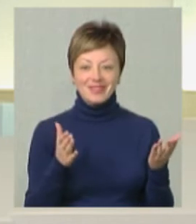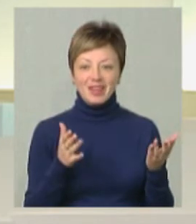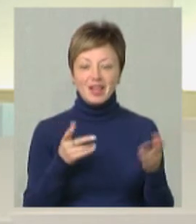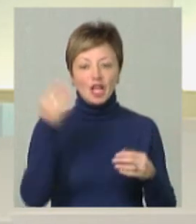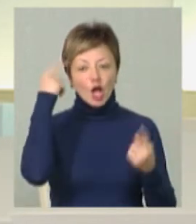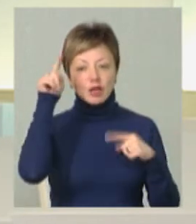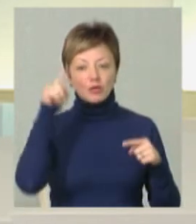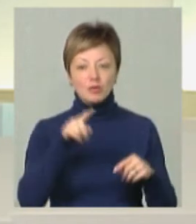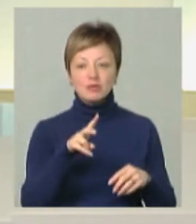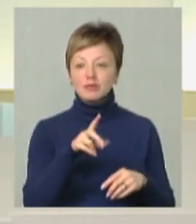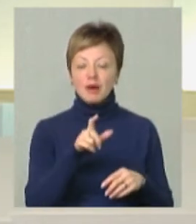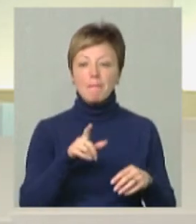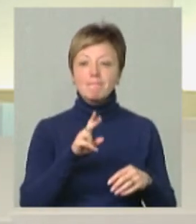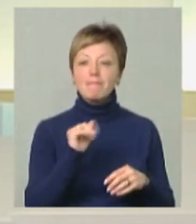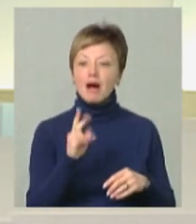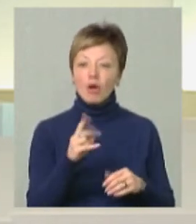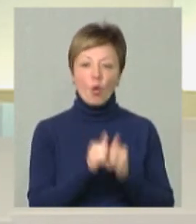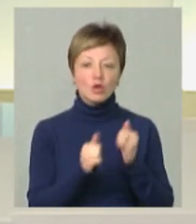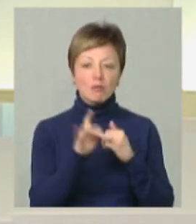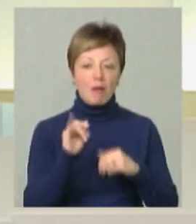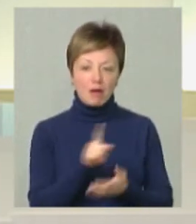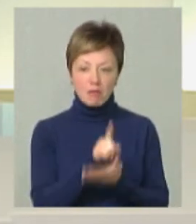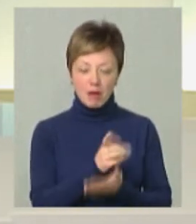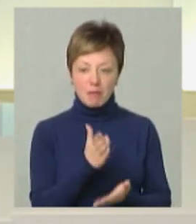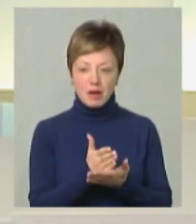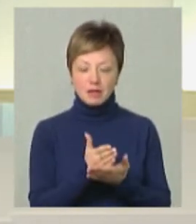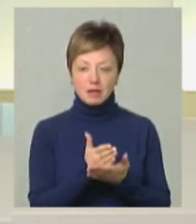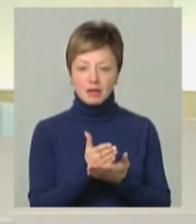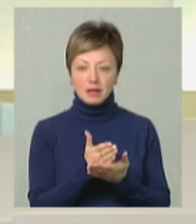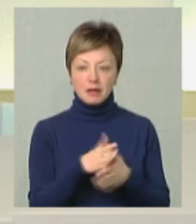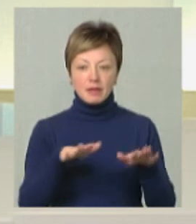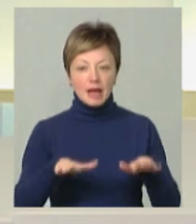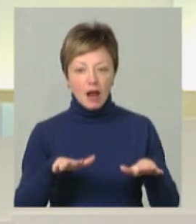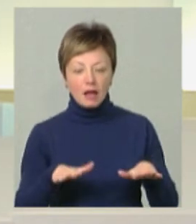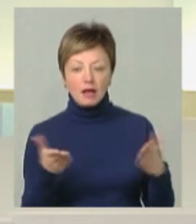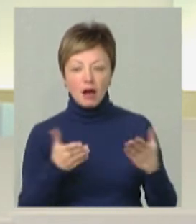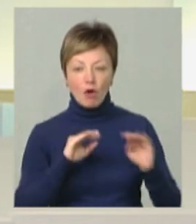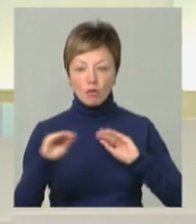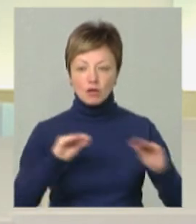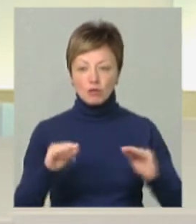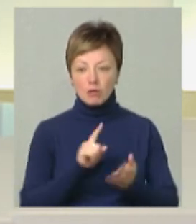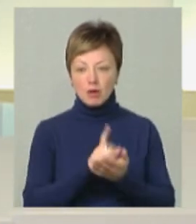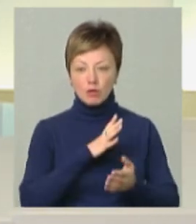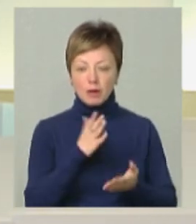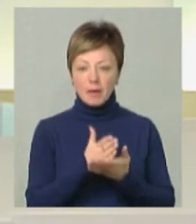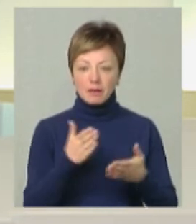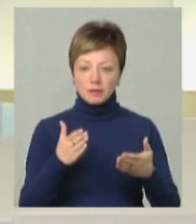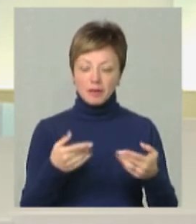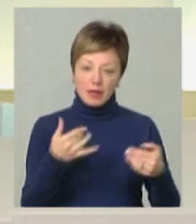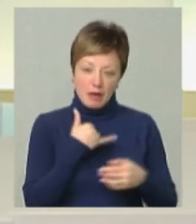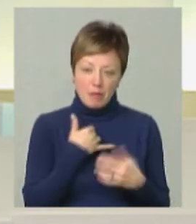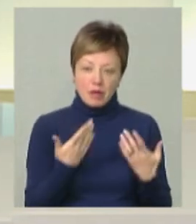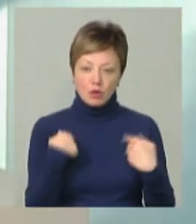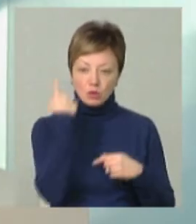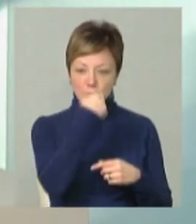або ідеї самого парку, тому що кожен парк має мати, чи ділянка, яка облаштовується, має мати певну, ну, для мене